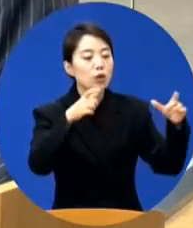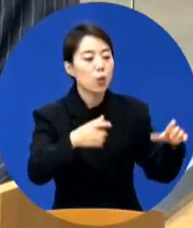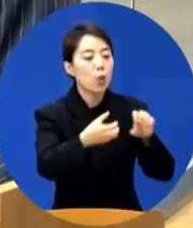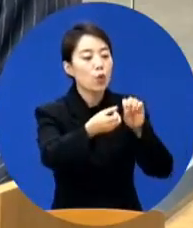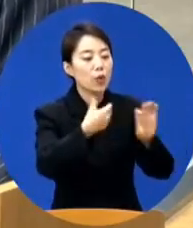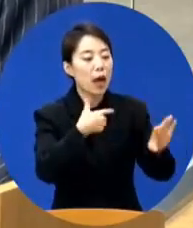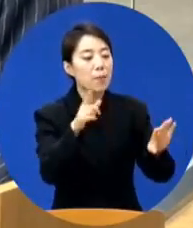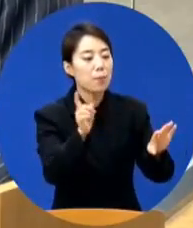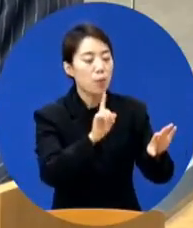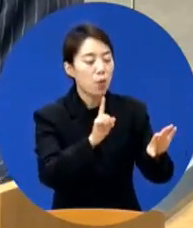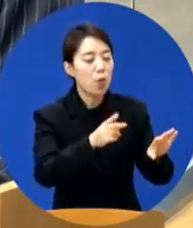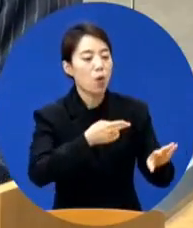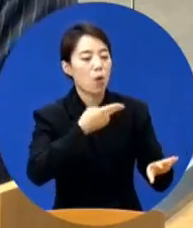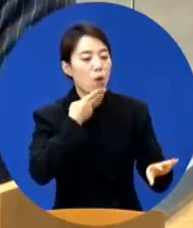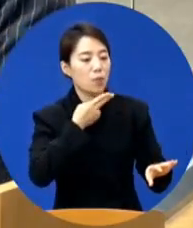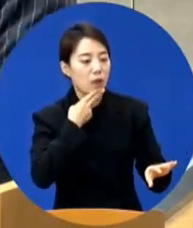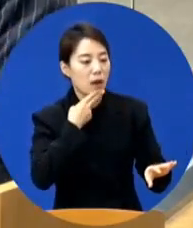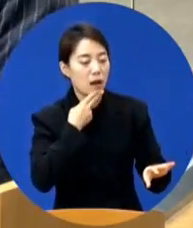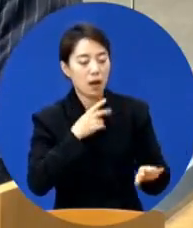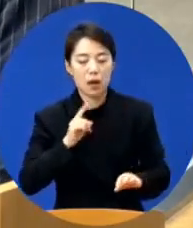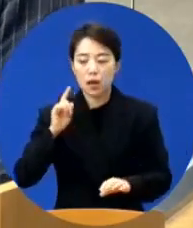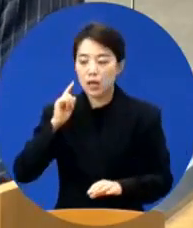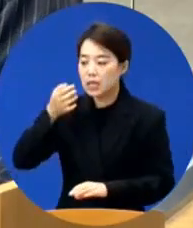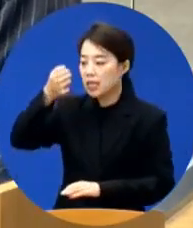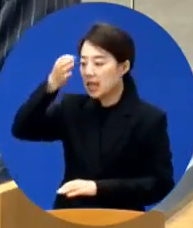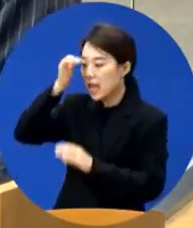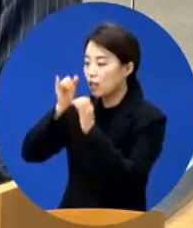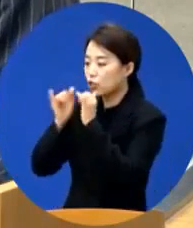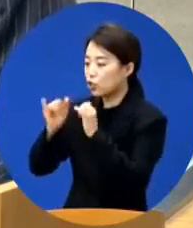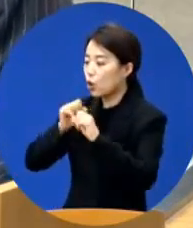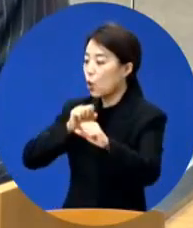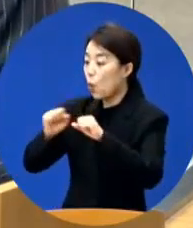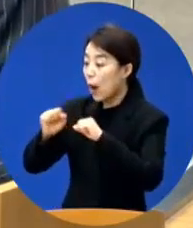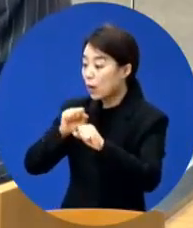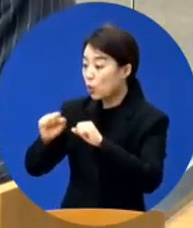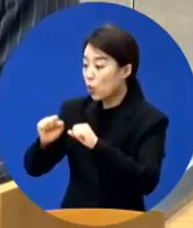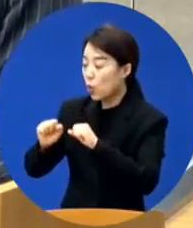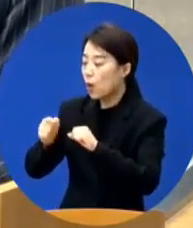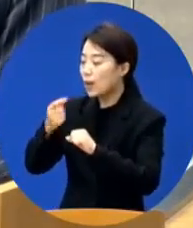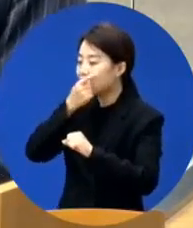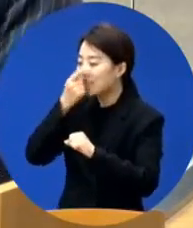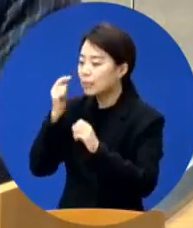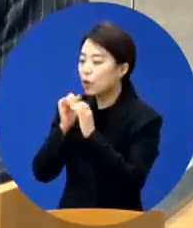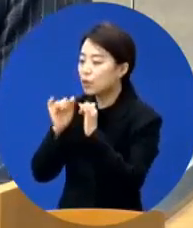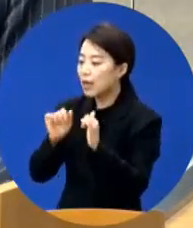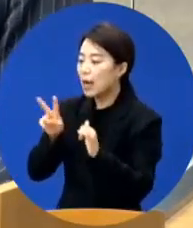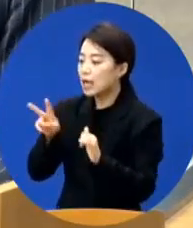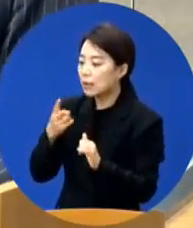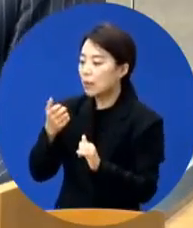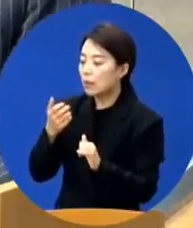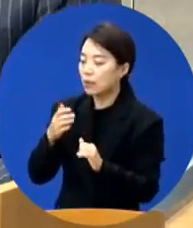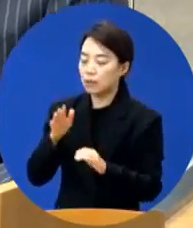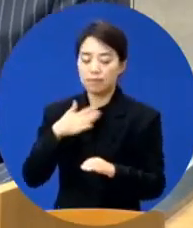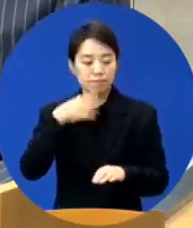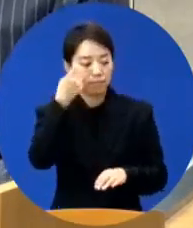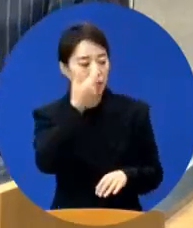그럴 수밖에 없는 것이 예술활동 증명자가 28개 시는 2만 2천 명인데 지사님 제가 지금 질문 안